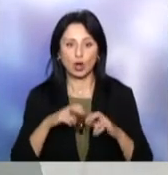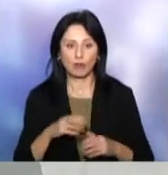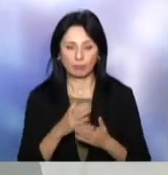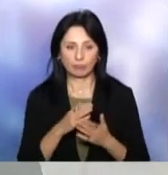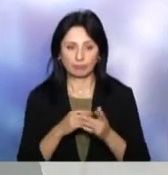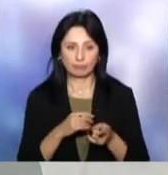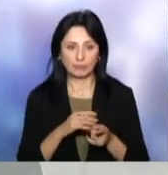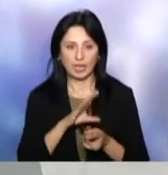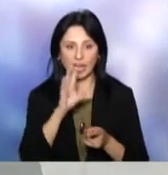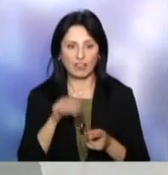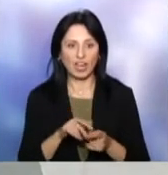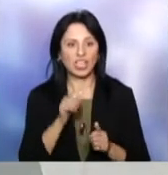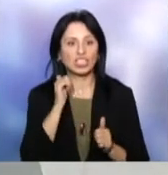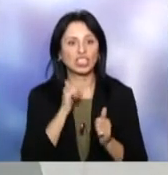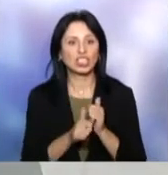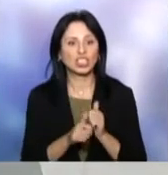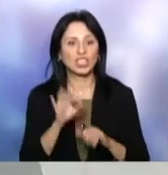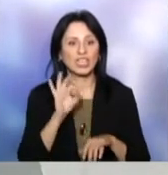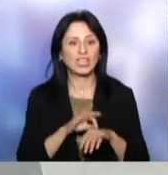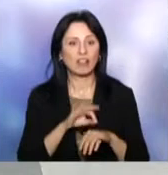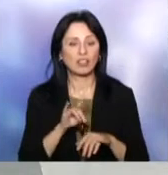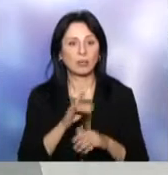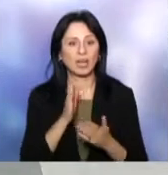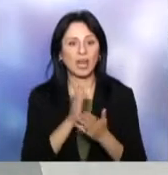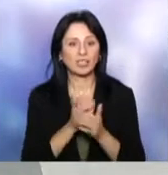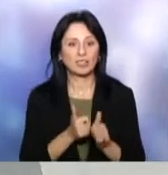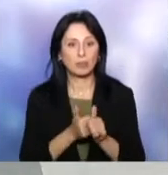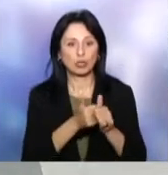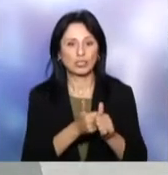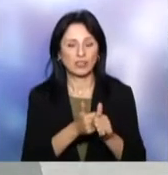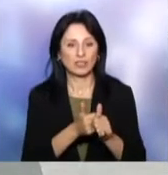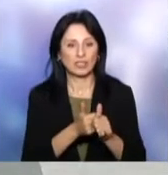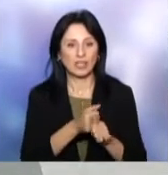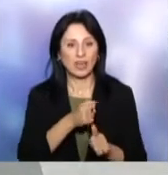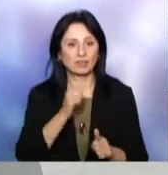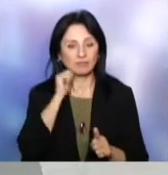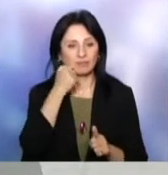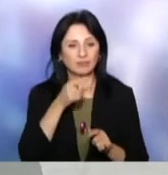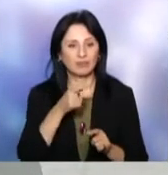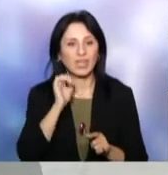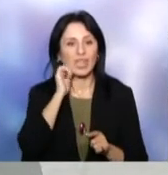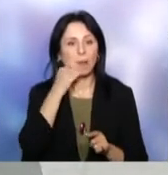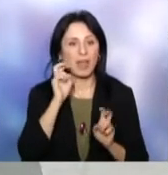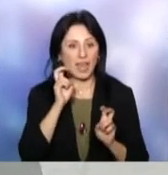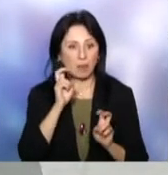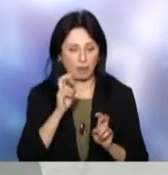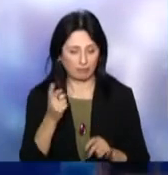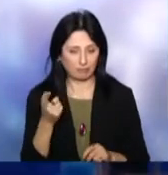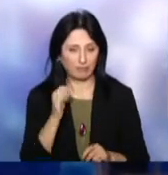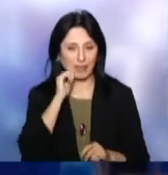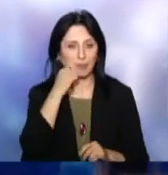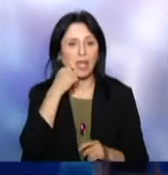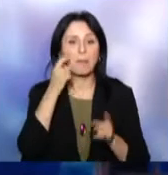ფაზაშია. ყველაზე უფრო ხშირი დაავადება, რაც მოსდევს, ესე ვთქვათ, ასაკს, ეს არის დაბერება. იმიტომ რომ